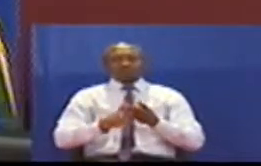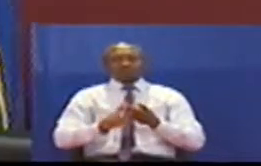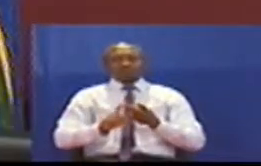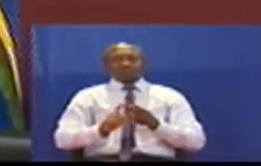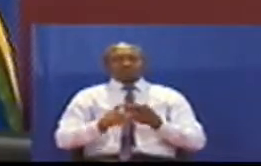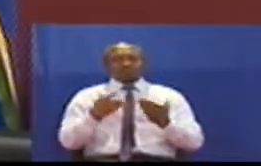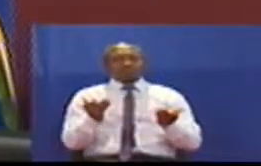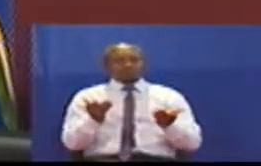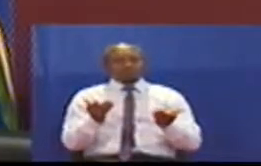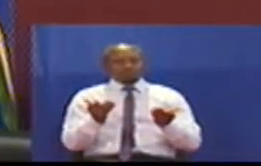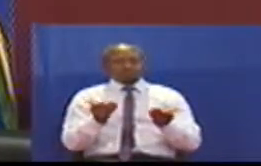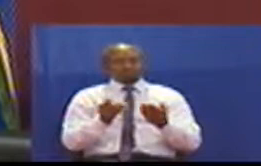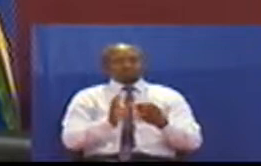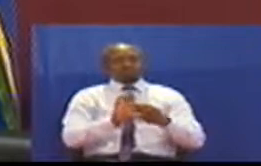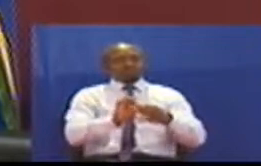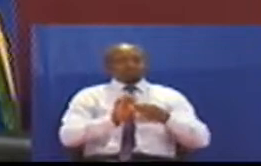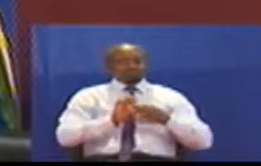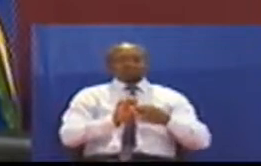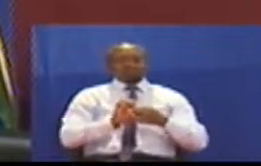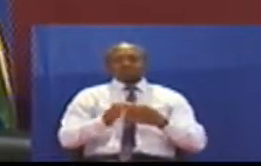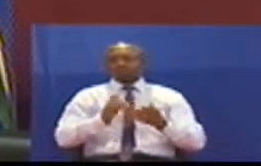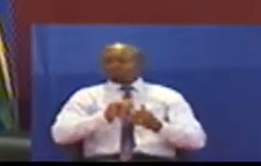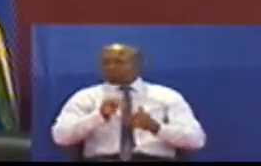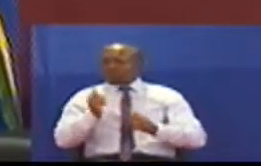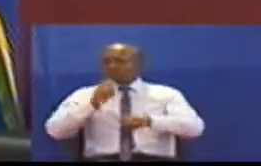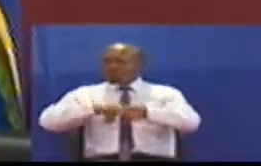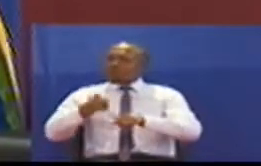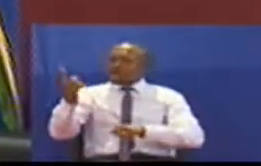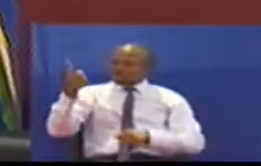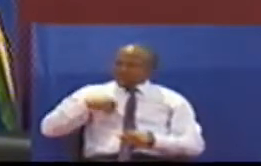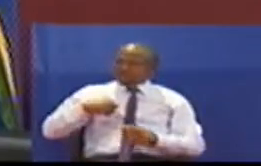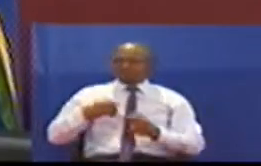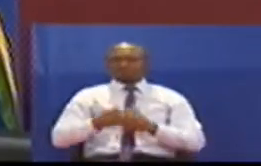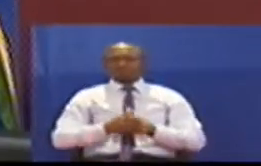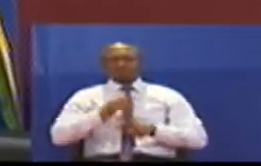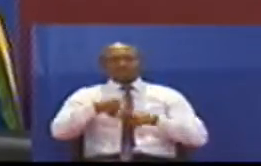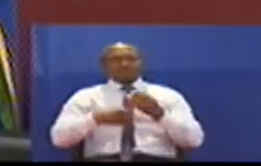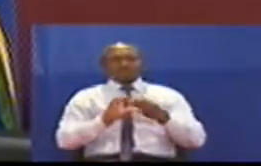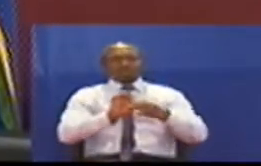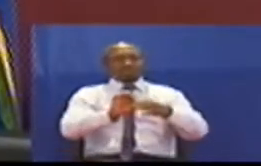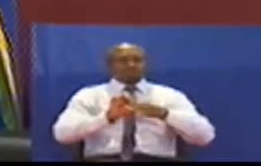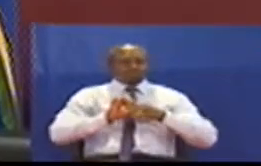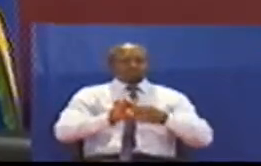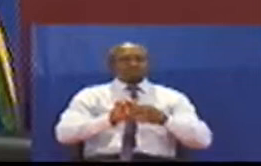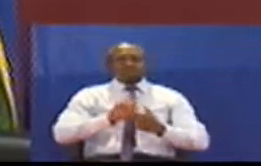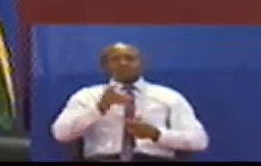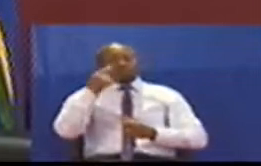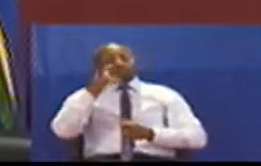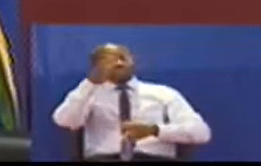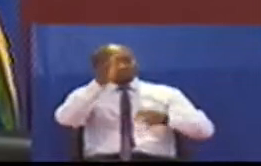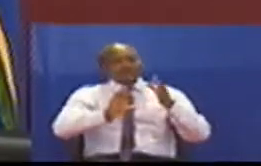namna tunavyoenda katika mkutano wetu. We still have time, tutaendelea kurekebisha kadri tunavyoona inafaa kwa